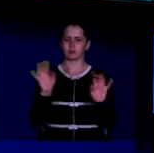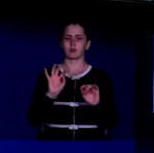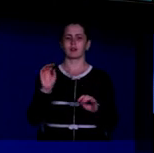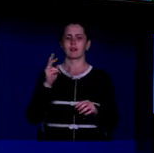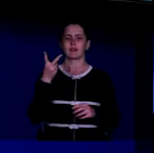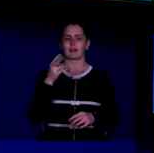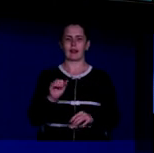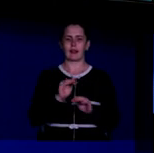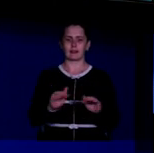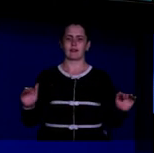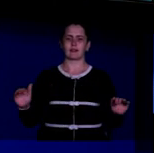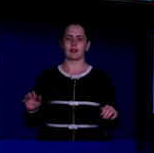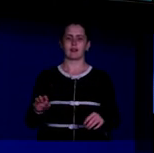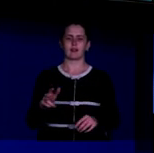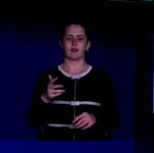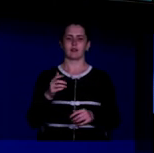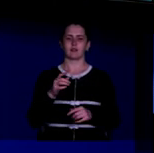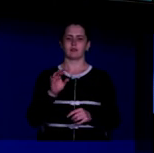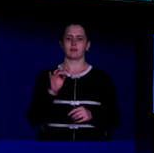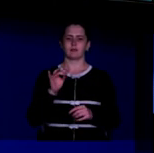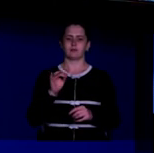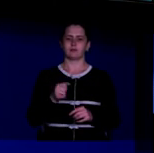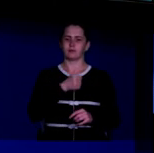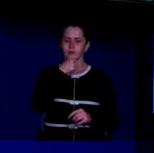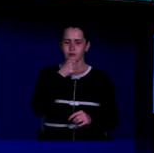называли писателем-педагогом.